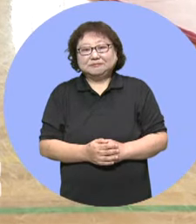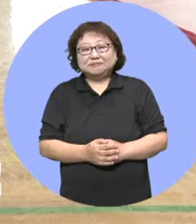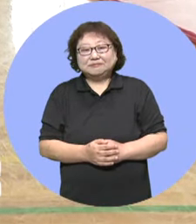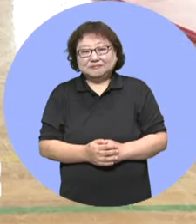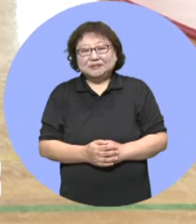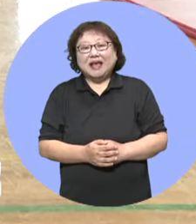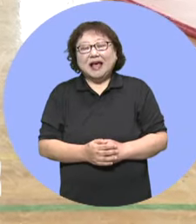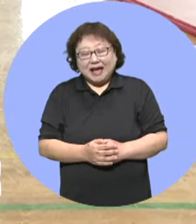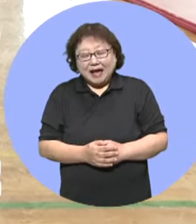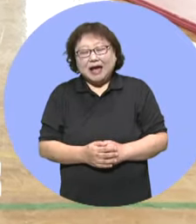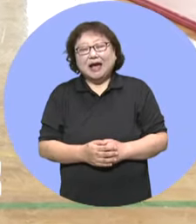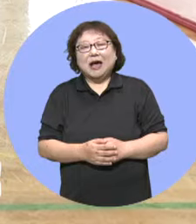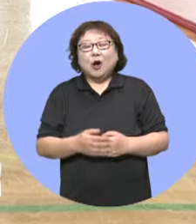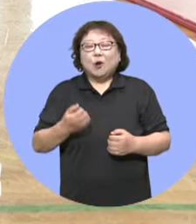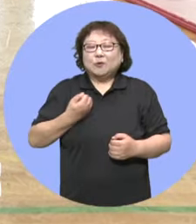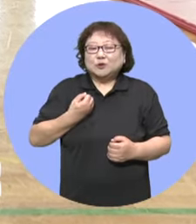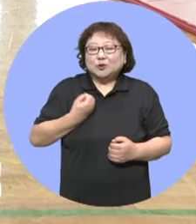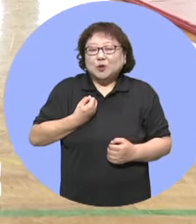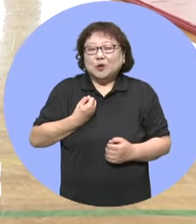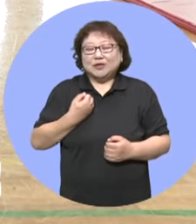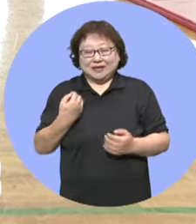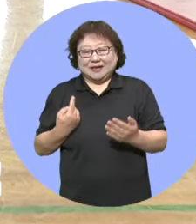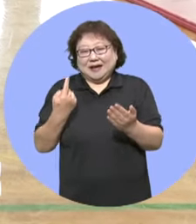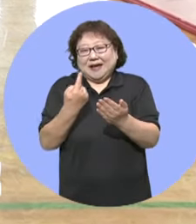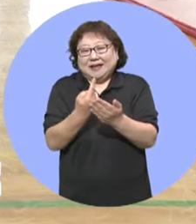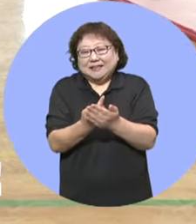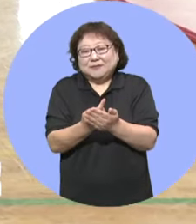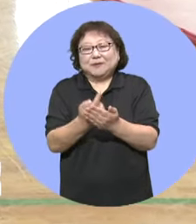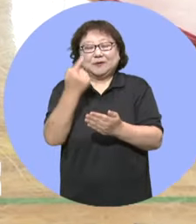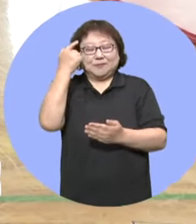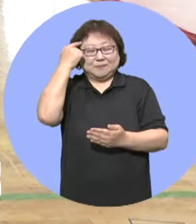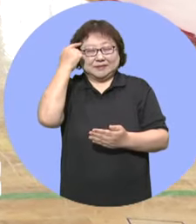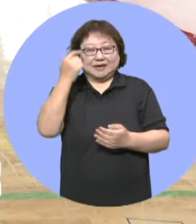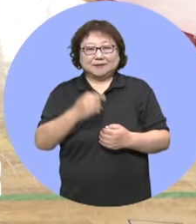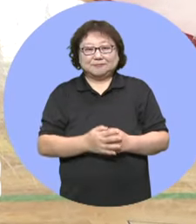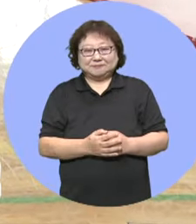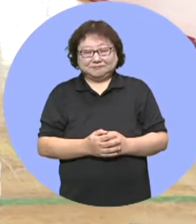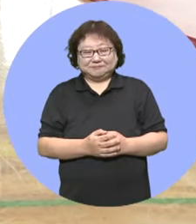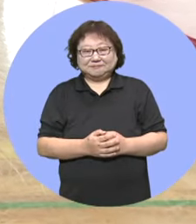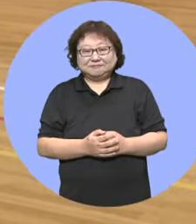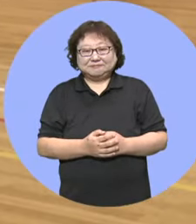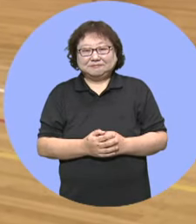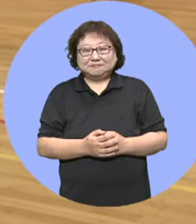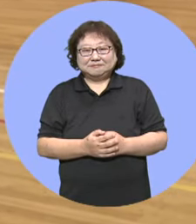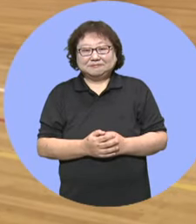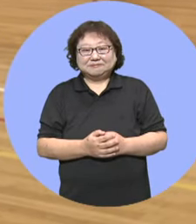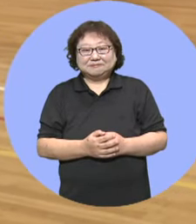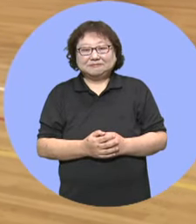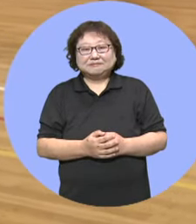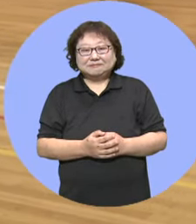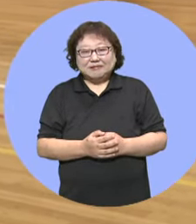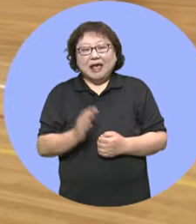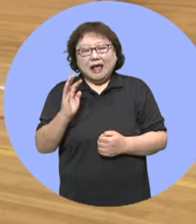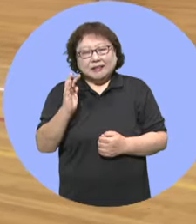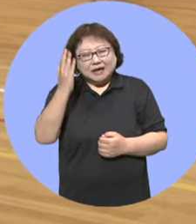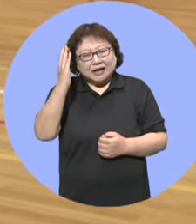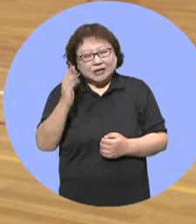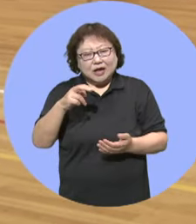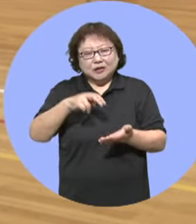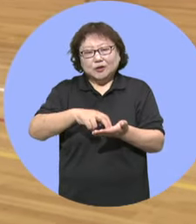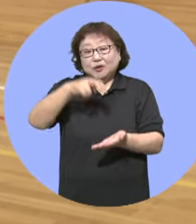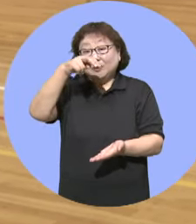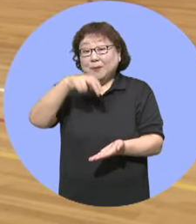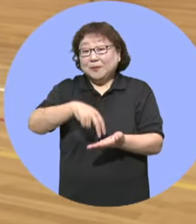面白そうだからちょっと入ってみようかなって思って入りました。 なかなかトランポ